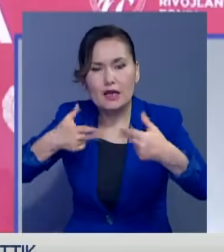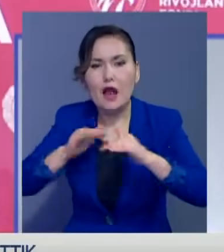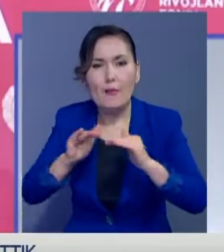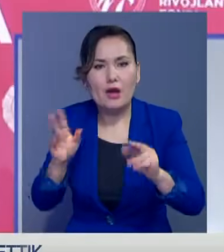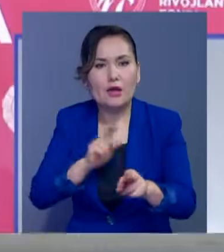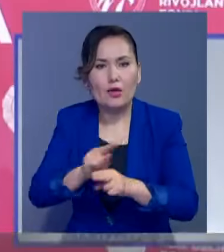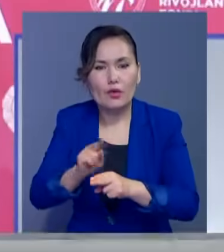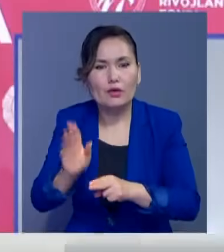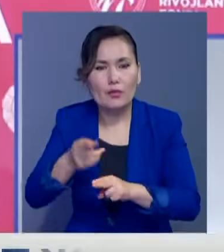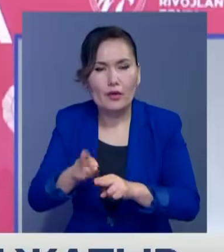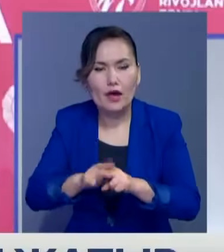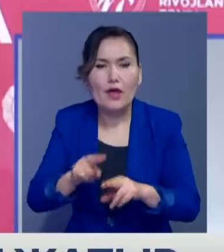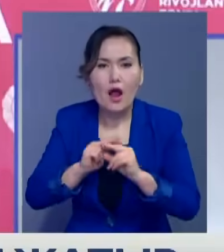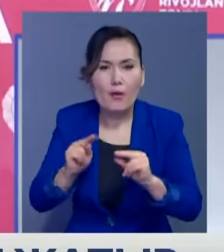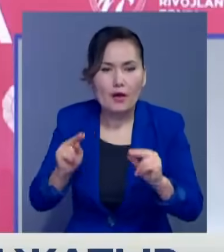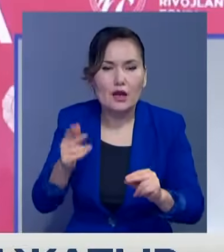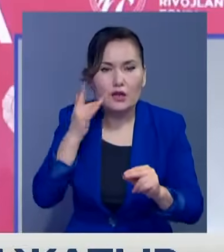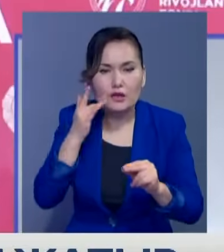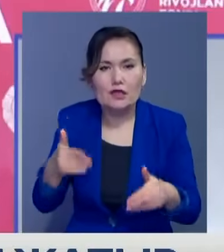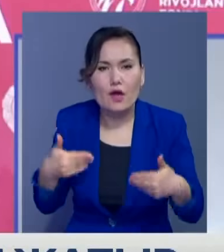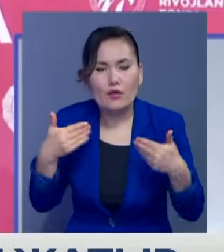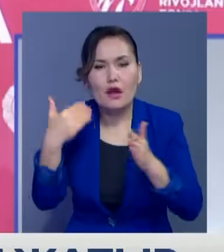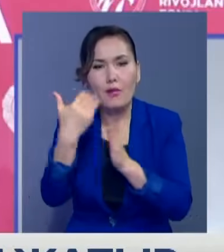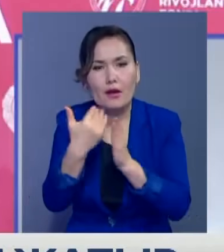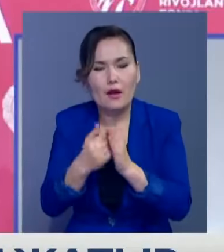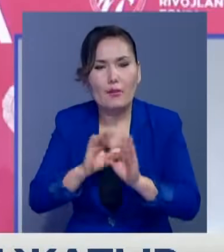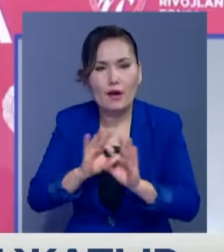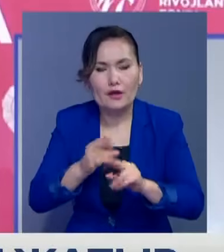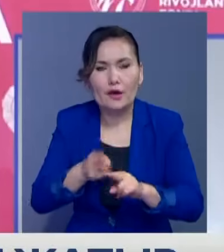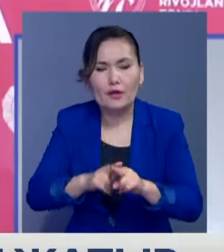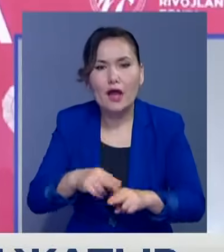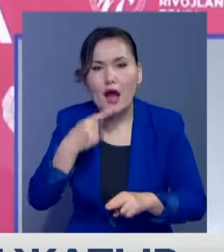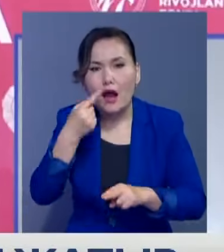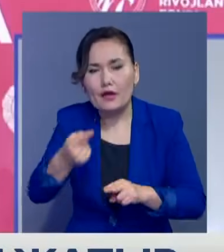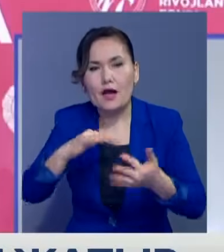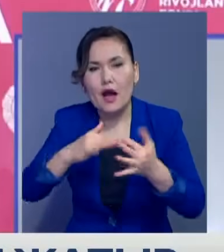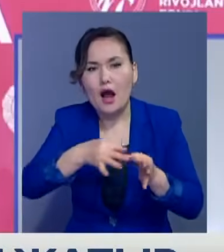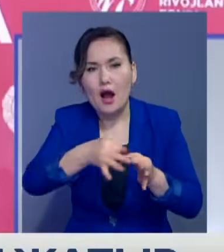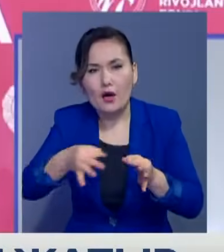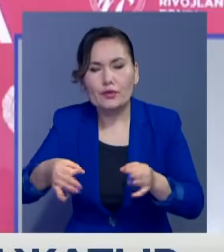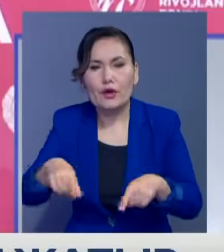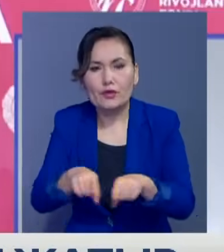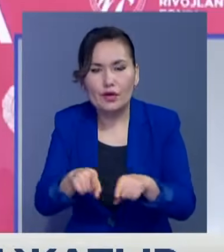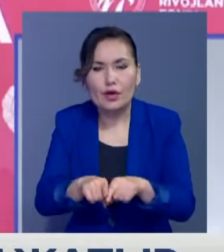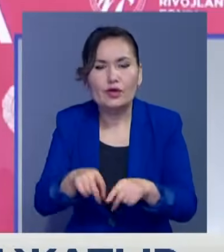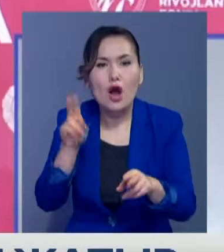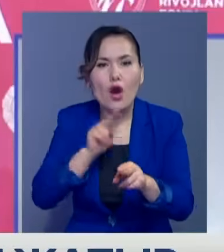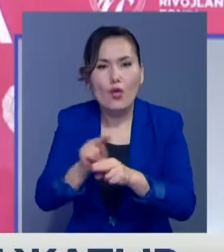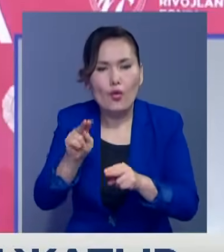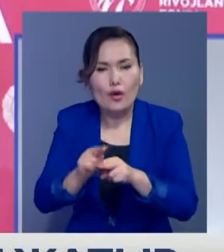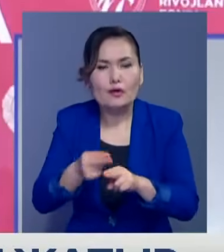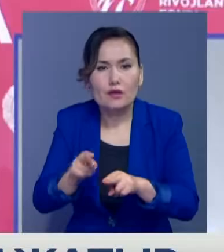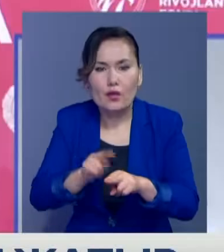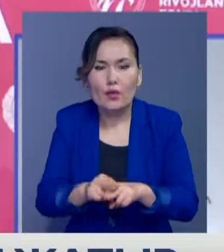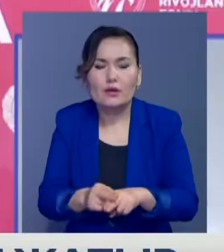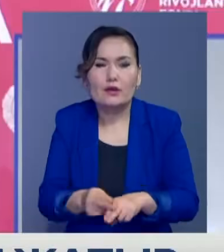оқуға байланысты ұсыныстары мен өтініштерін жазалады. Мысалы, жақында Шалғайда жатқан аудандардың бірінде бұл оқу жүйесі әбден